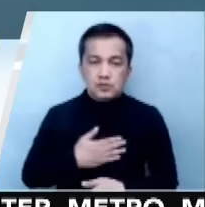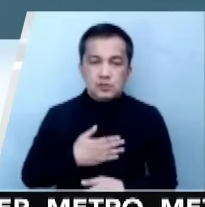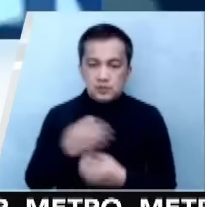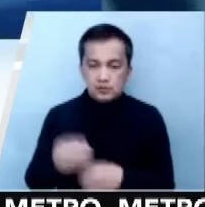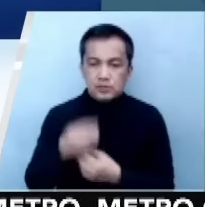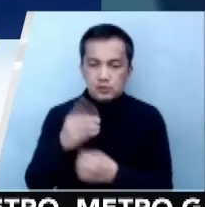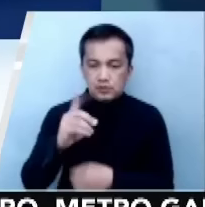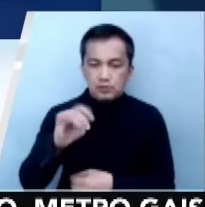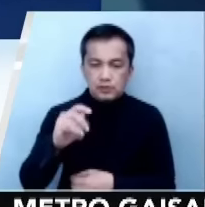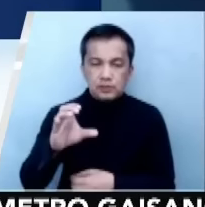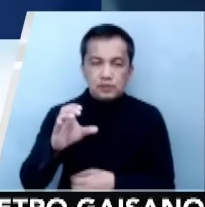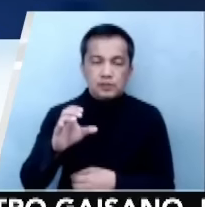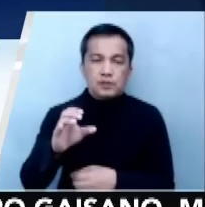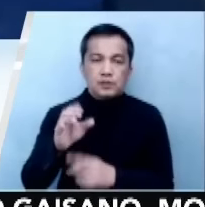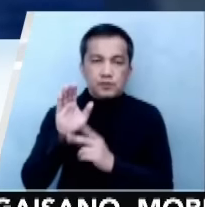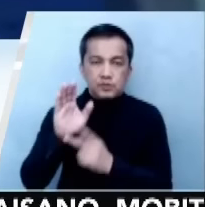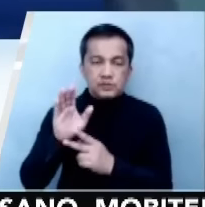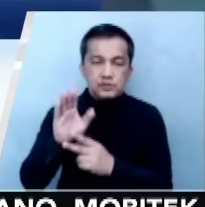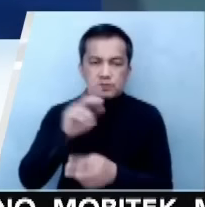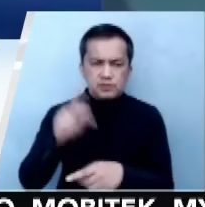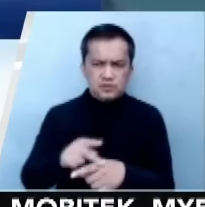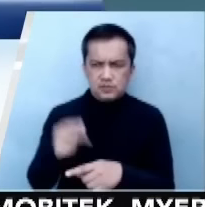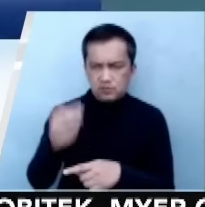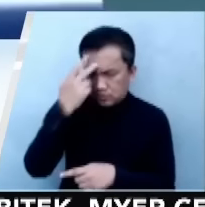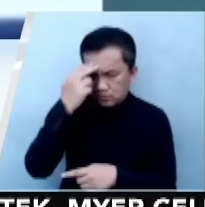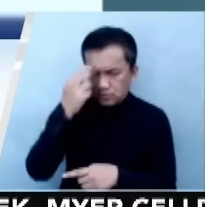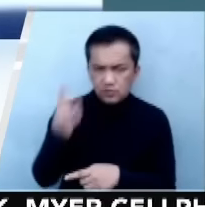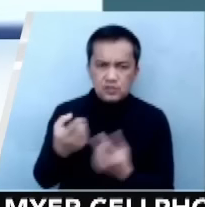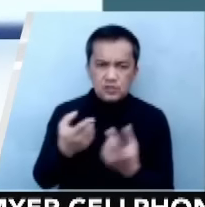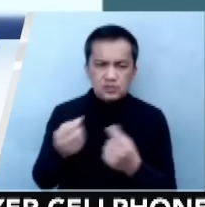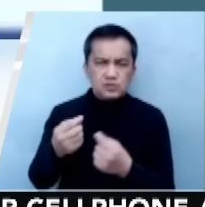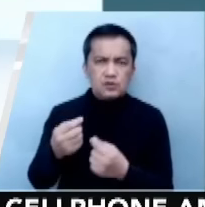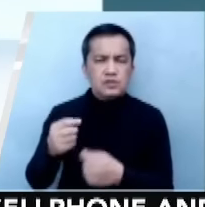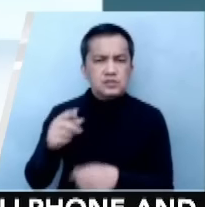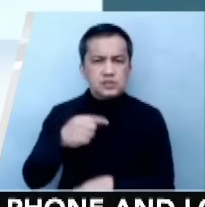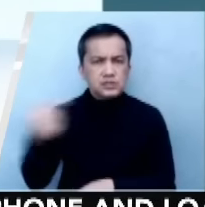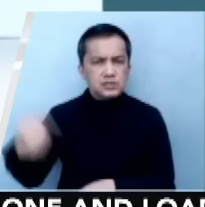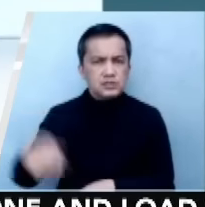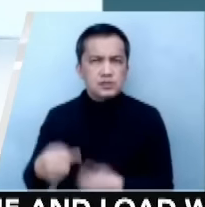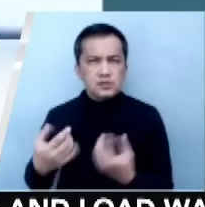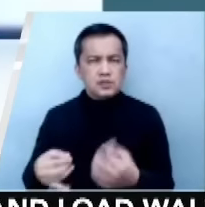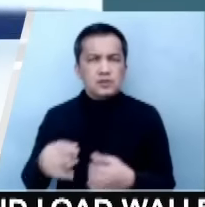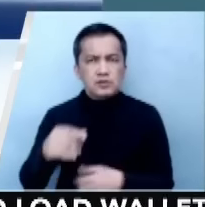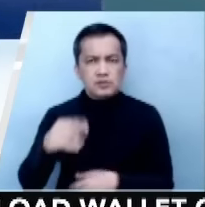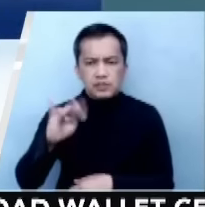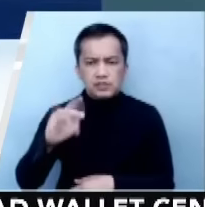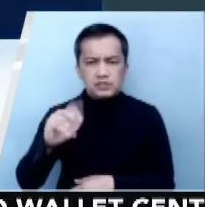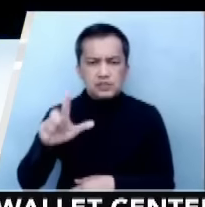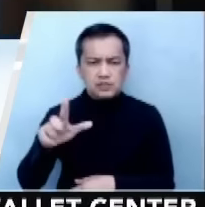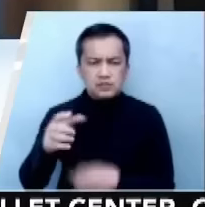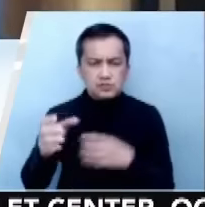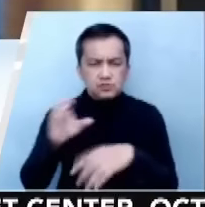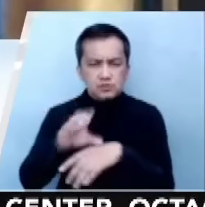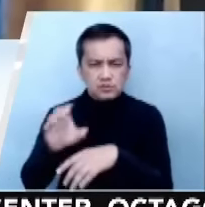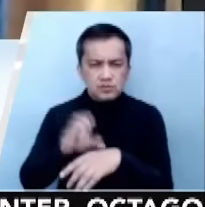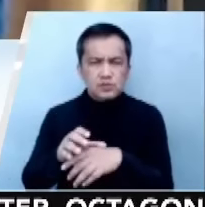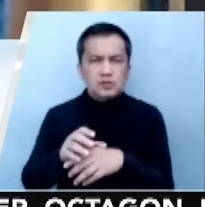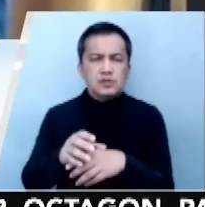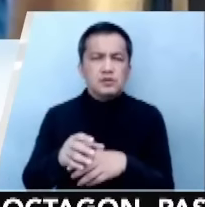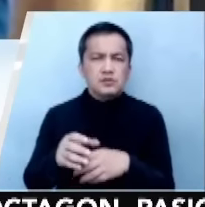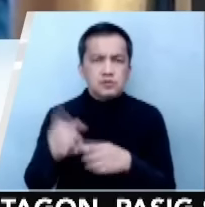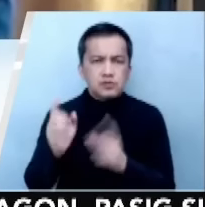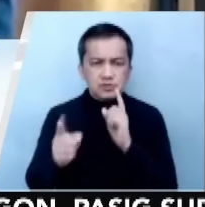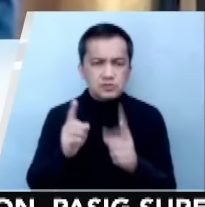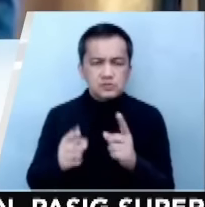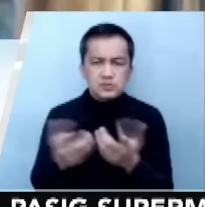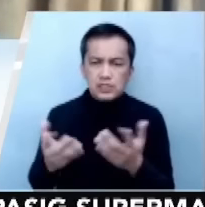nangyari. Nakapagtataka raw ang ginawa ng Chinese Air Force matapos ang bilateral consultation mechanism talks kung saan nagkasundo